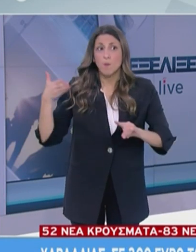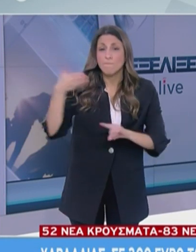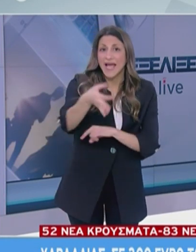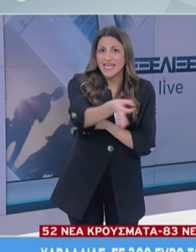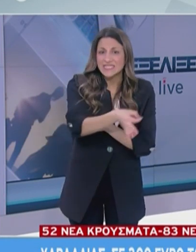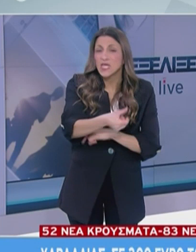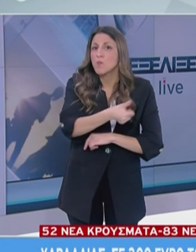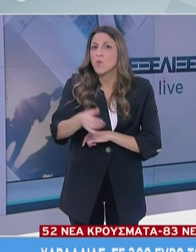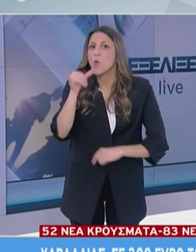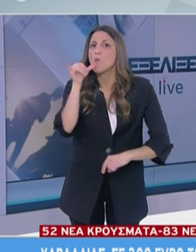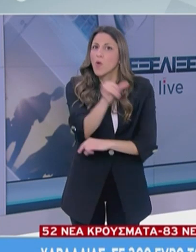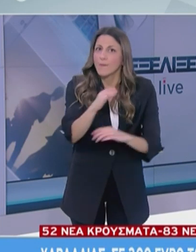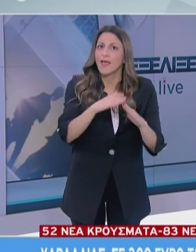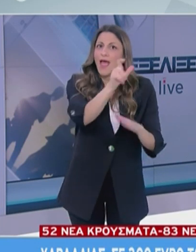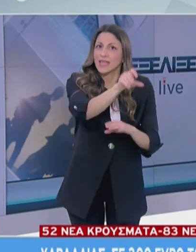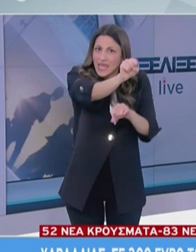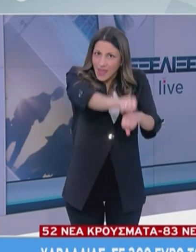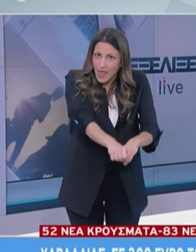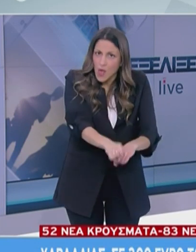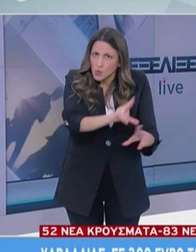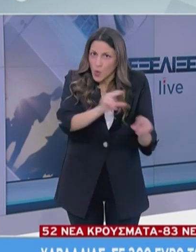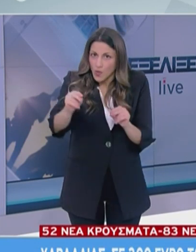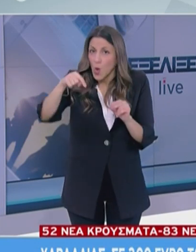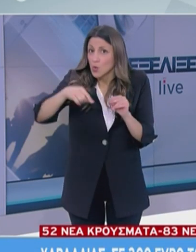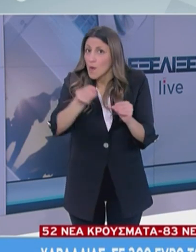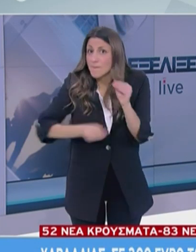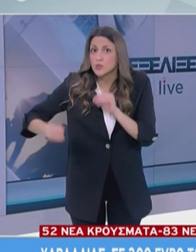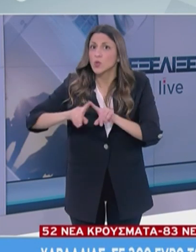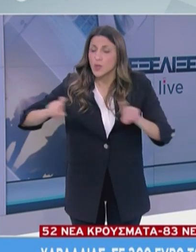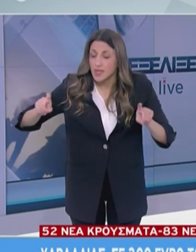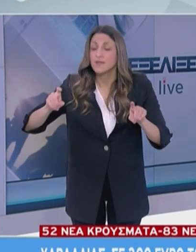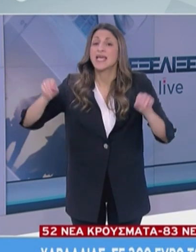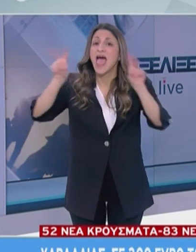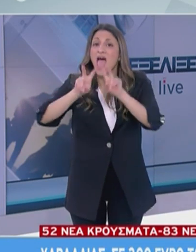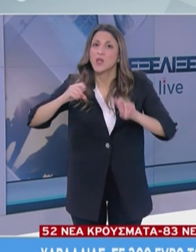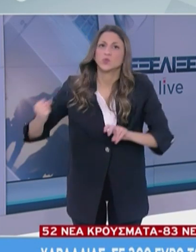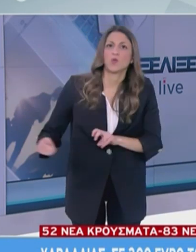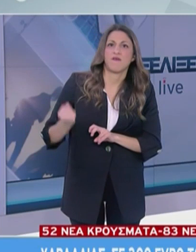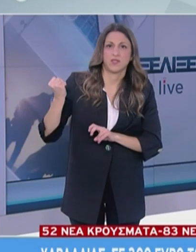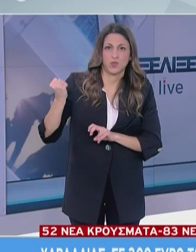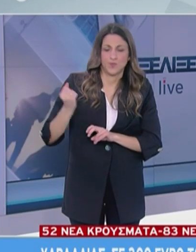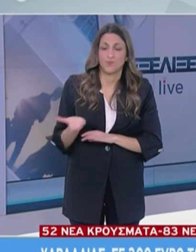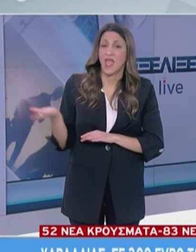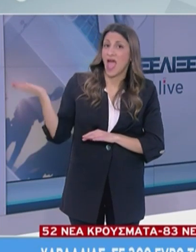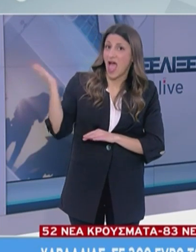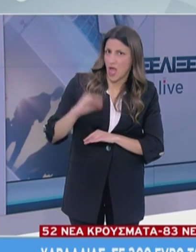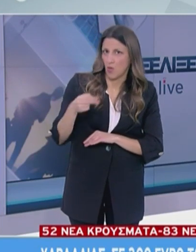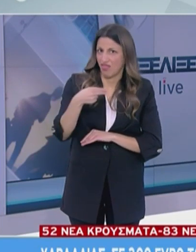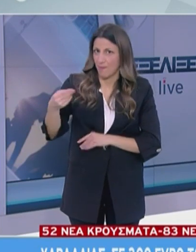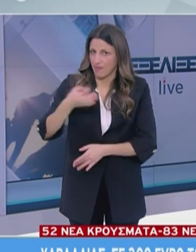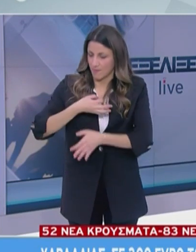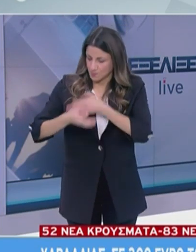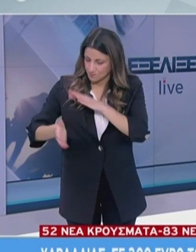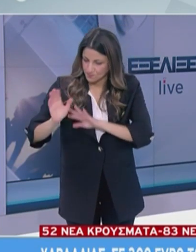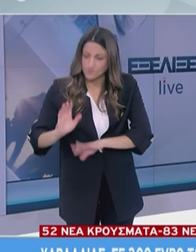τους. Θα ήθελα επίσης να δώσω έμφαση και να προχωρήσω σε δύο διευκρινήσεις σχετικά με περιπτώσεις που μας έχουν προβληματίσει έντονα